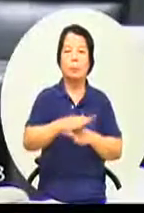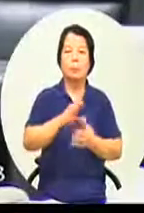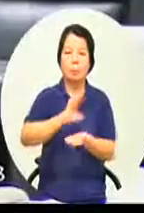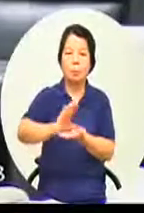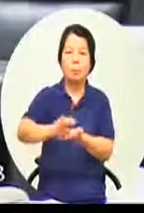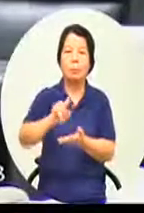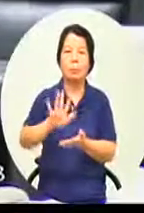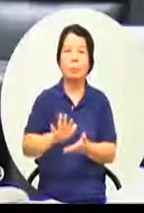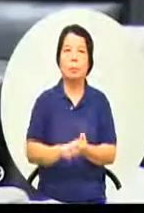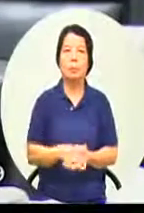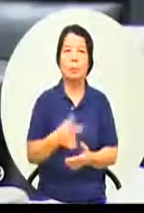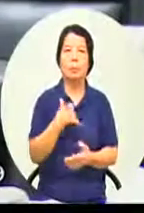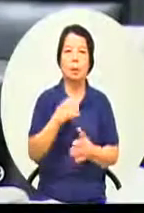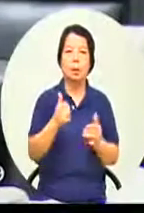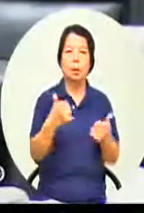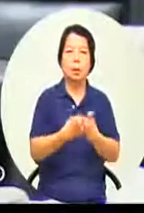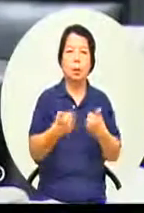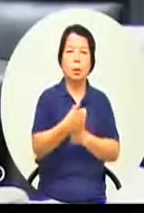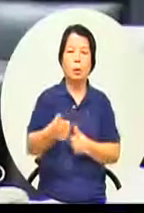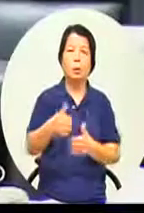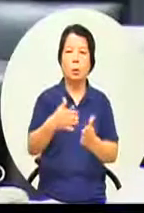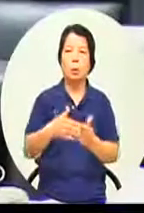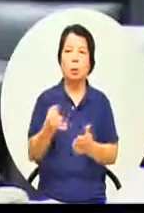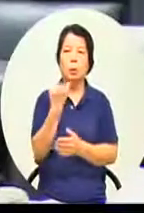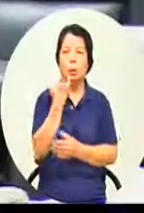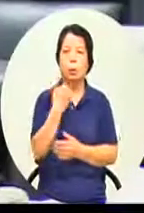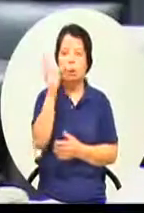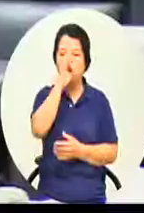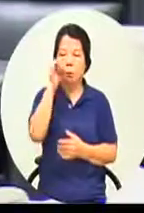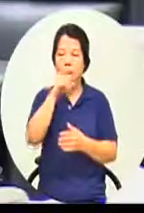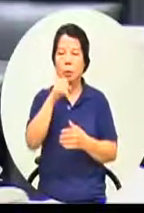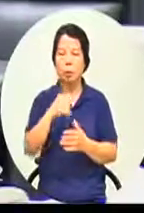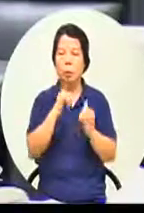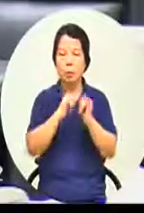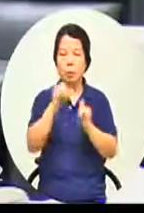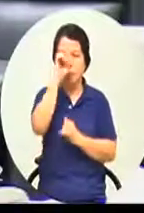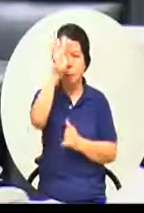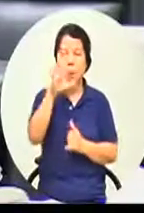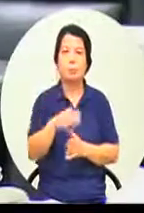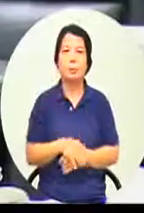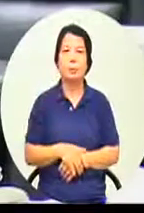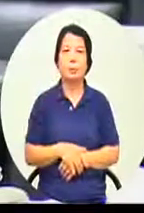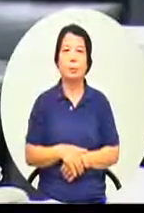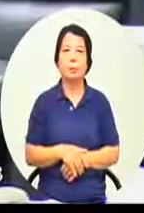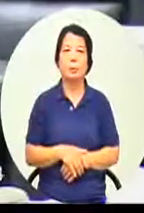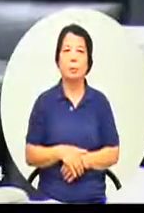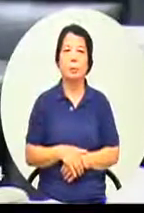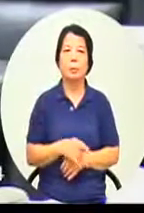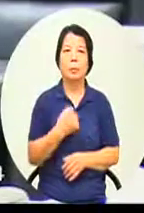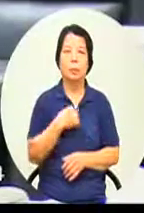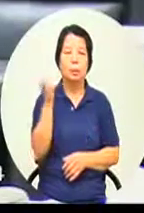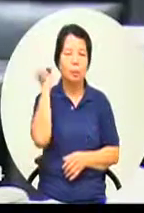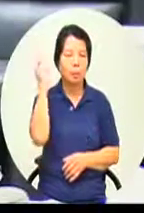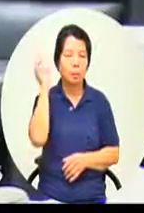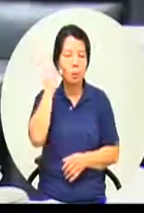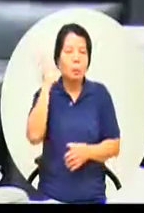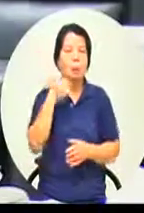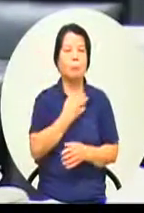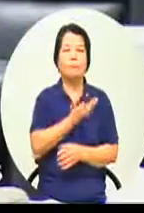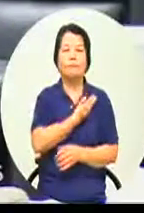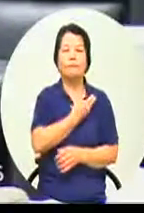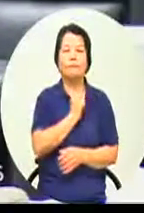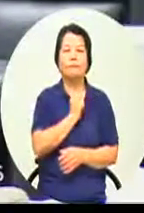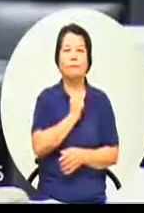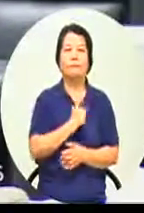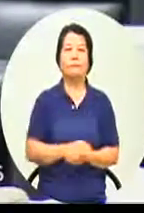以他们跟我说，议员如果真的不行的话，他们可能也要换别人去申请了。你知道我听了情何以堪啊？